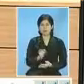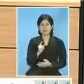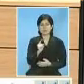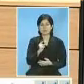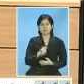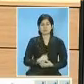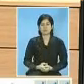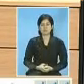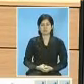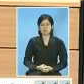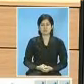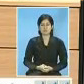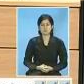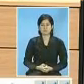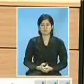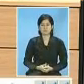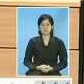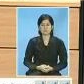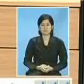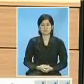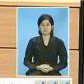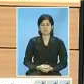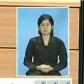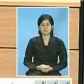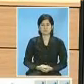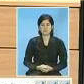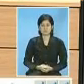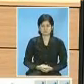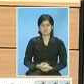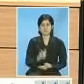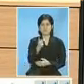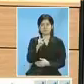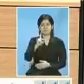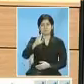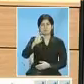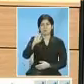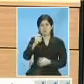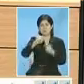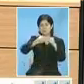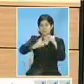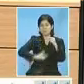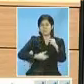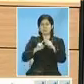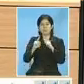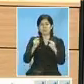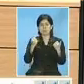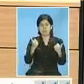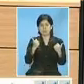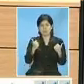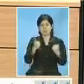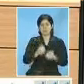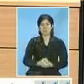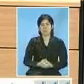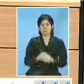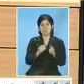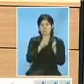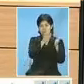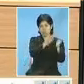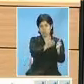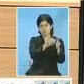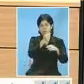นี้คดีหลายคดีถูกจับอยู่ที่อธิบดีกันหม